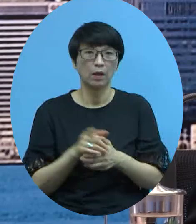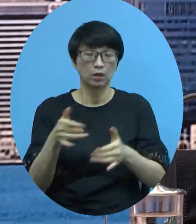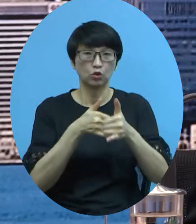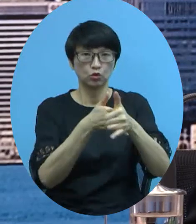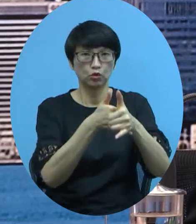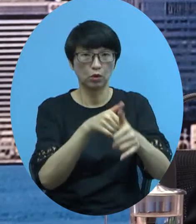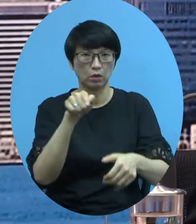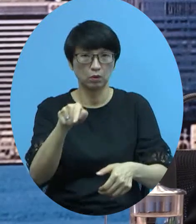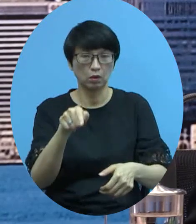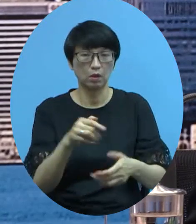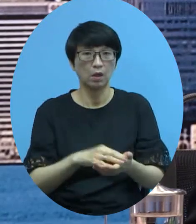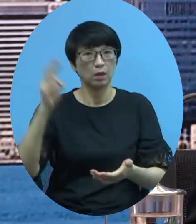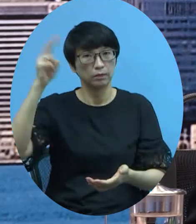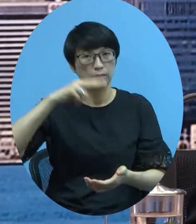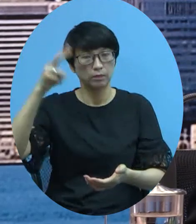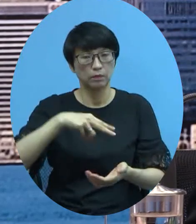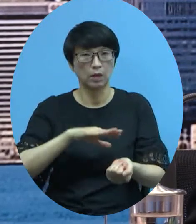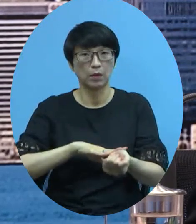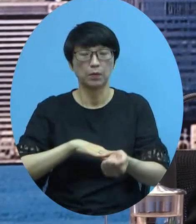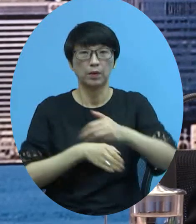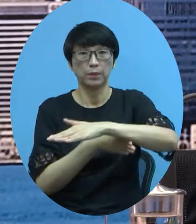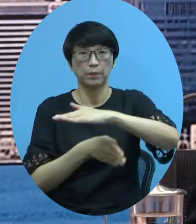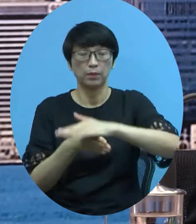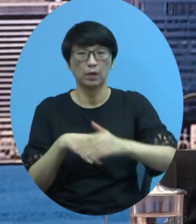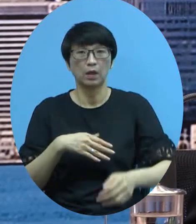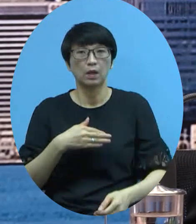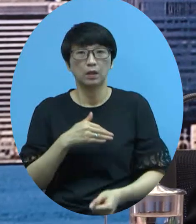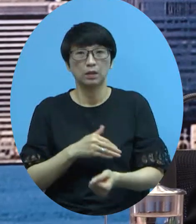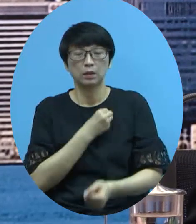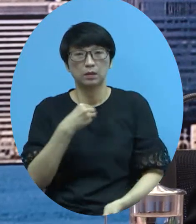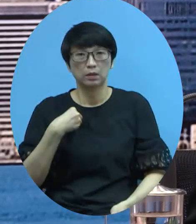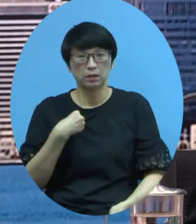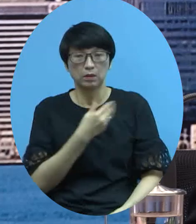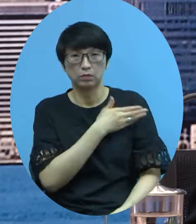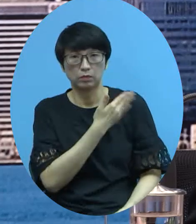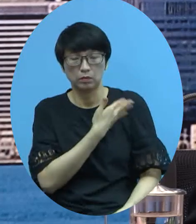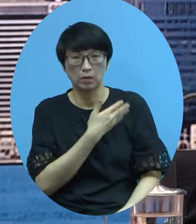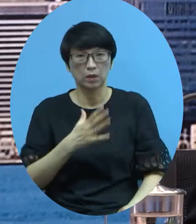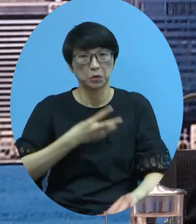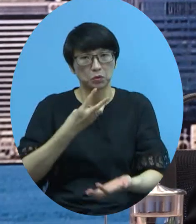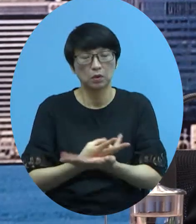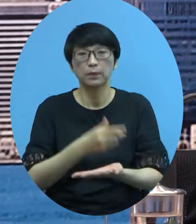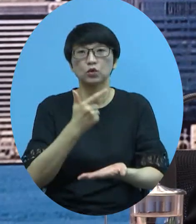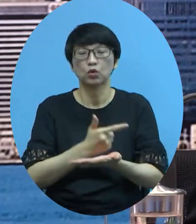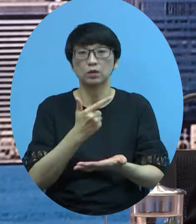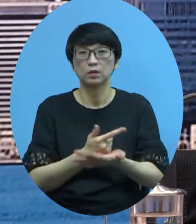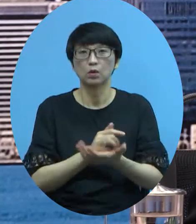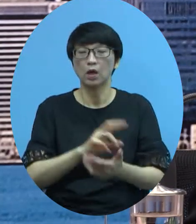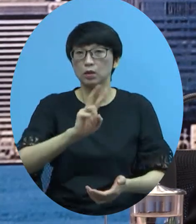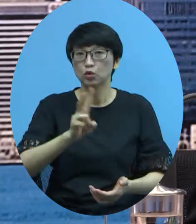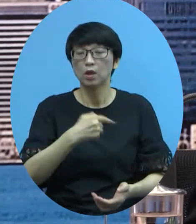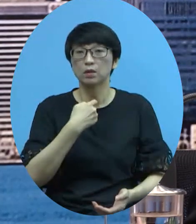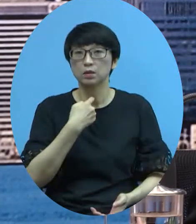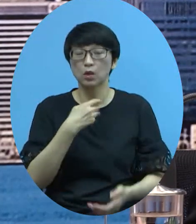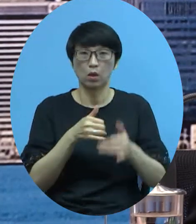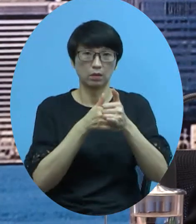蹤翻我哋恆常喺病房嘅醫療人員之外咧，其實為咗審慎起見咧，其實我哋亦都有即